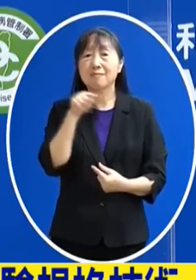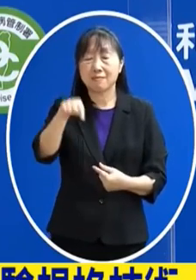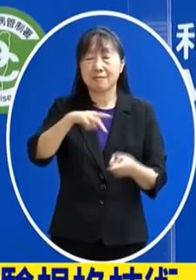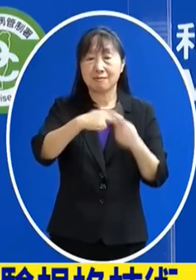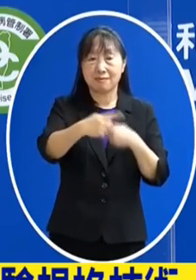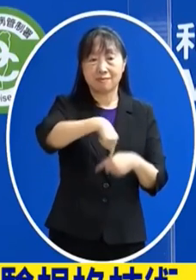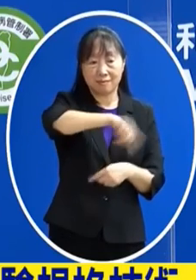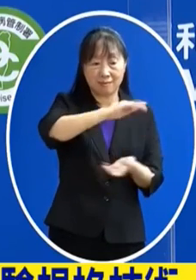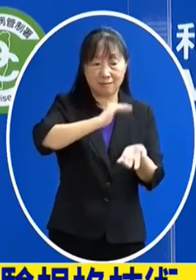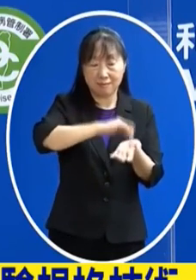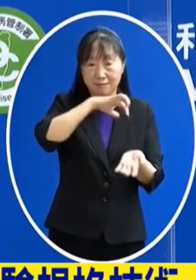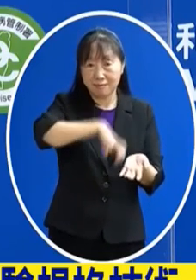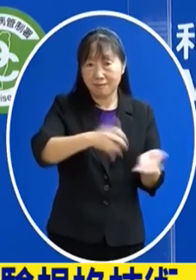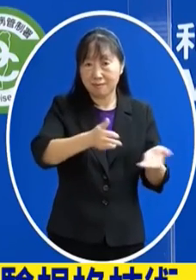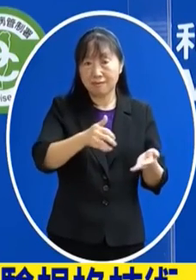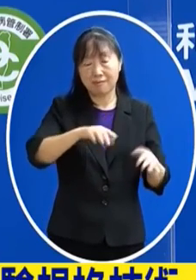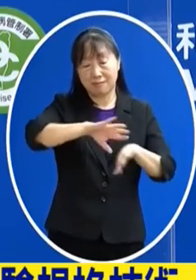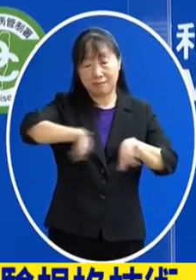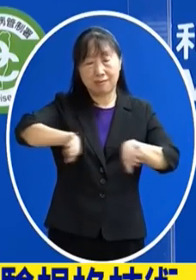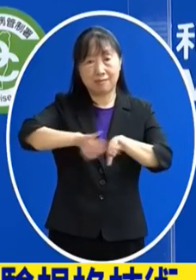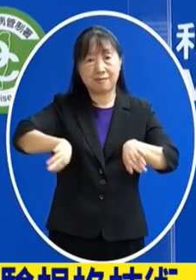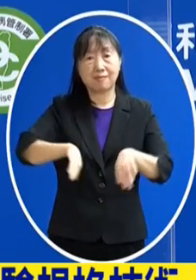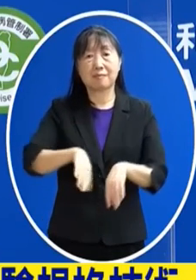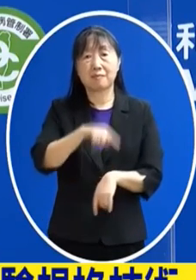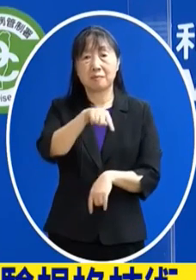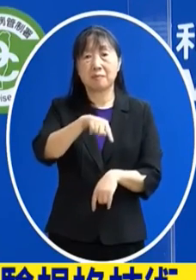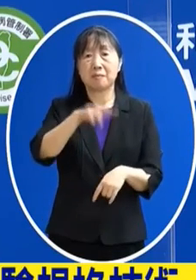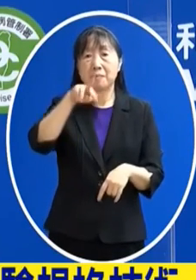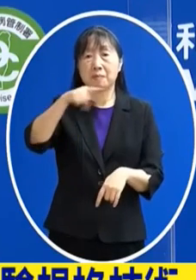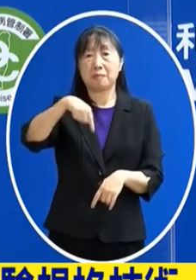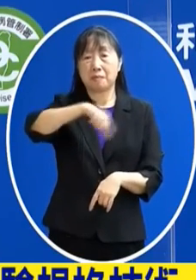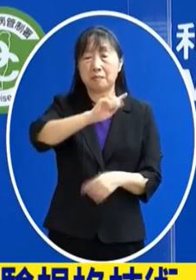那医院里面就要注意到医院会不会引发另外的一